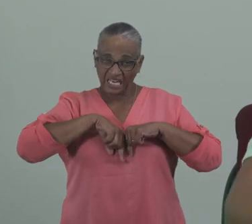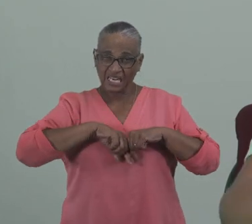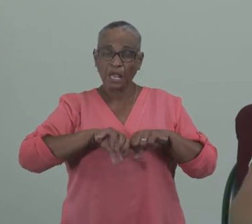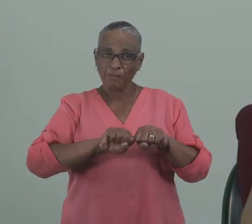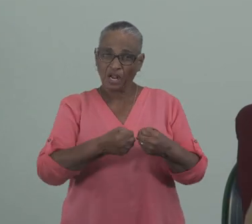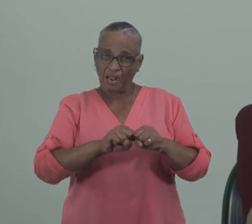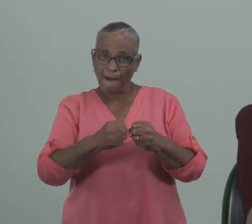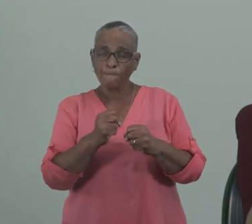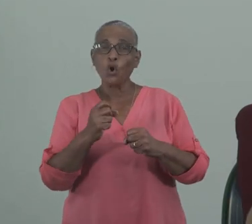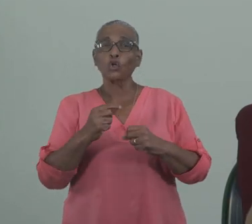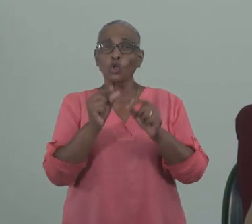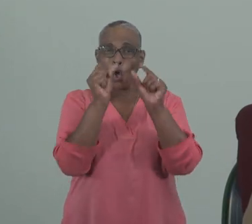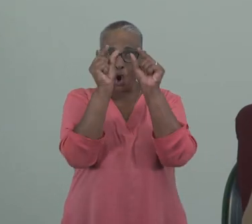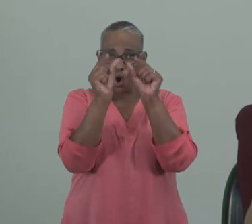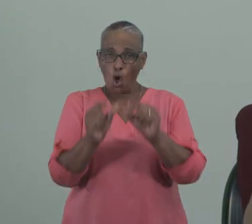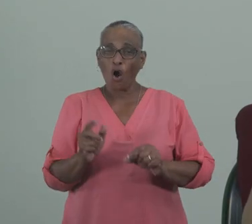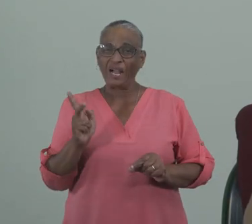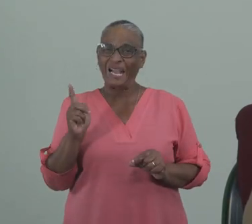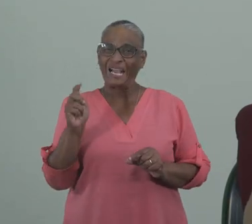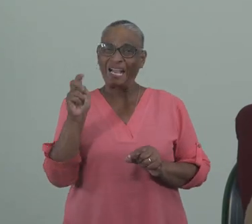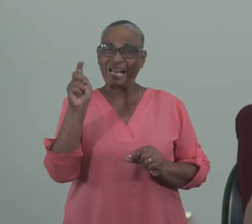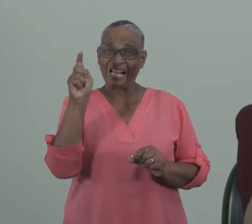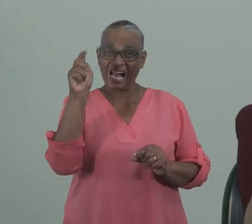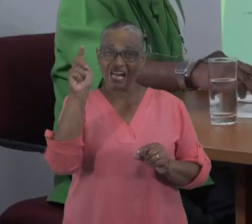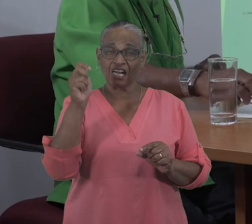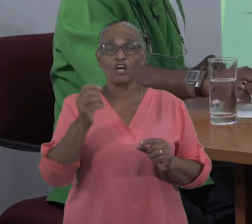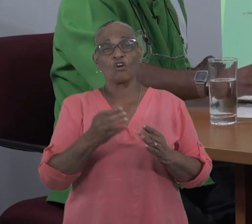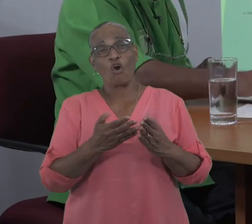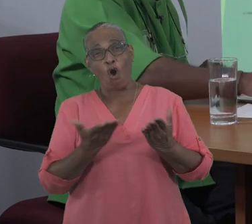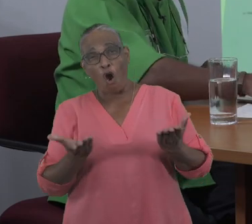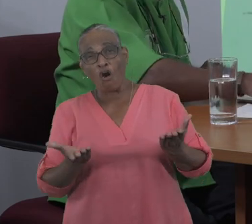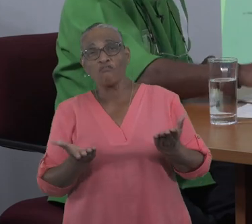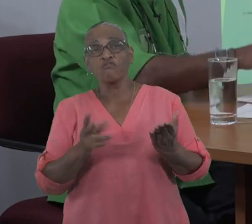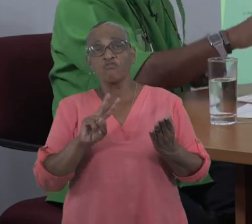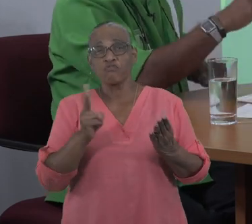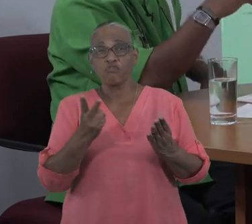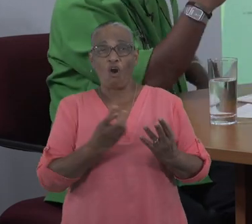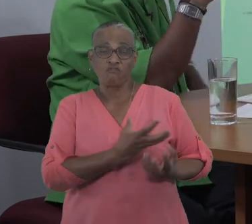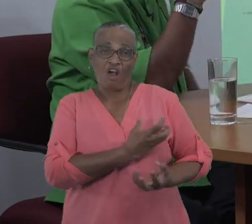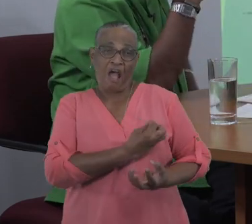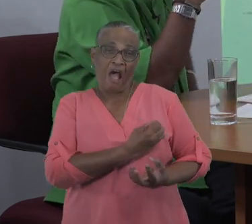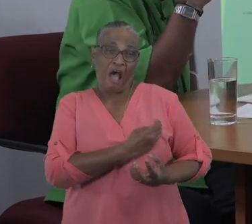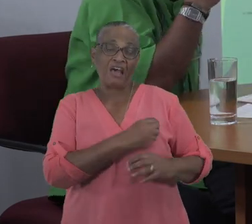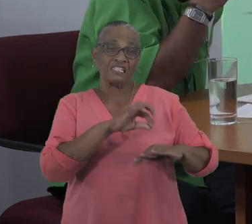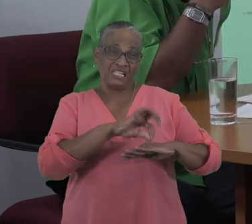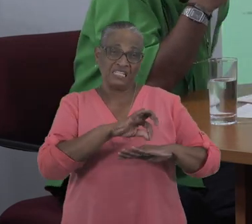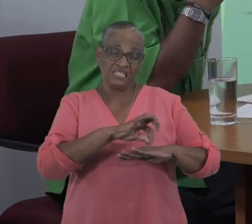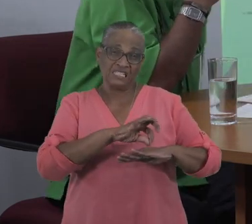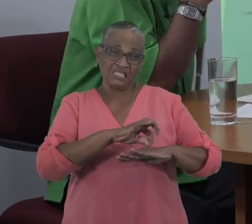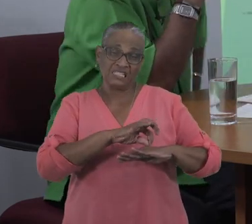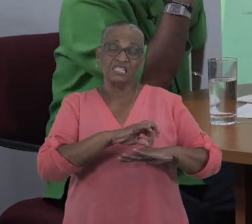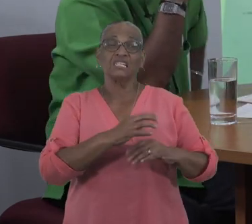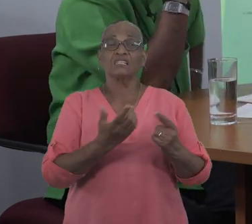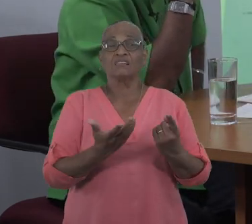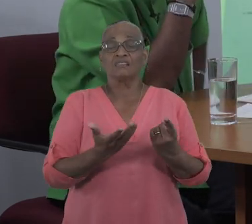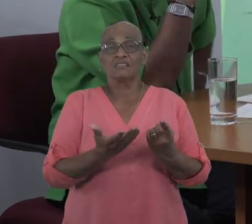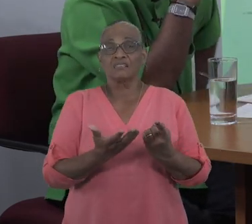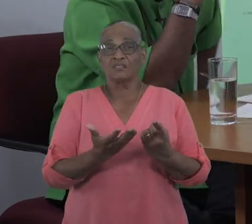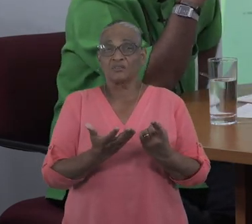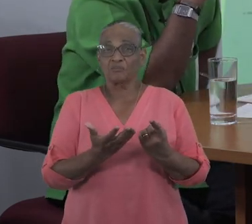los van de kans op kanker, longkanker en andere soorten kanker, ook een hogere kans op hart- en vaatziektes.